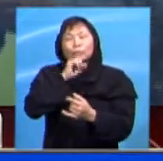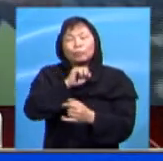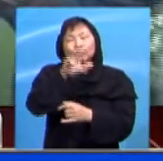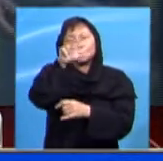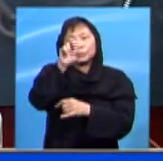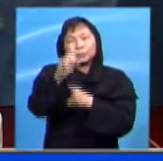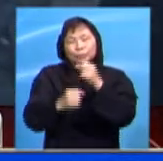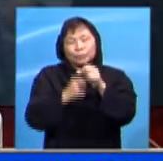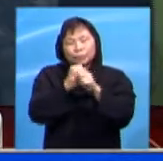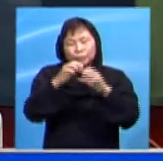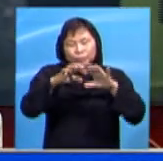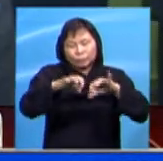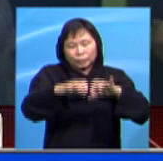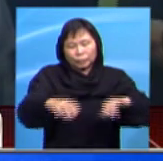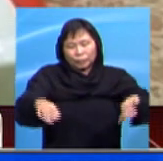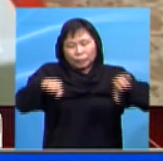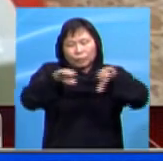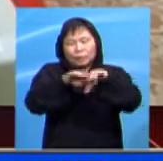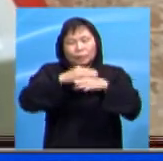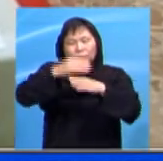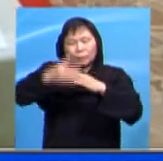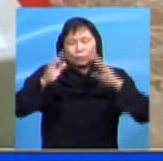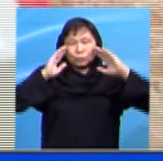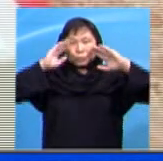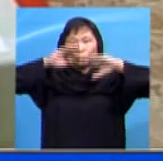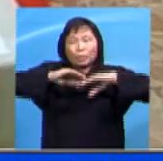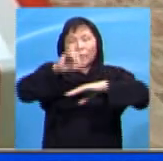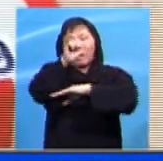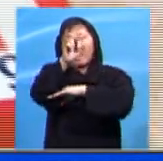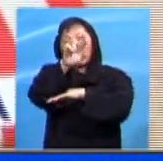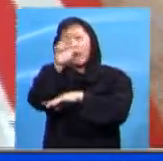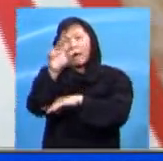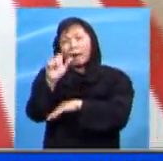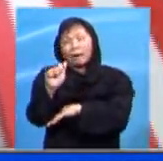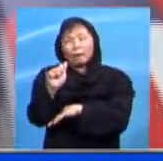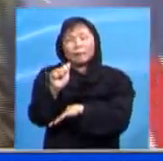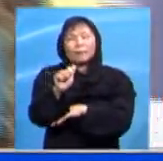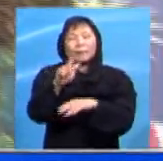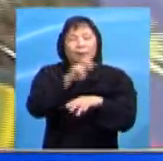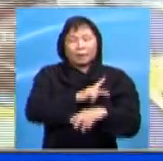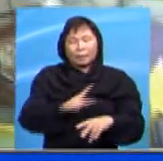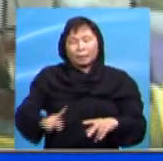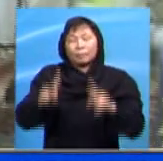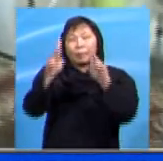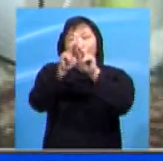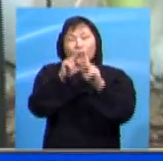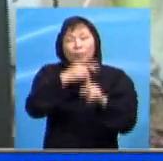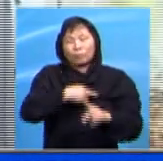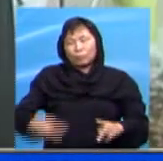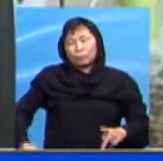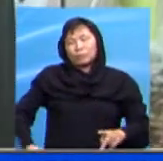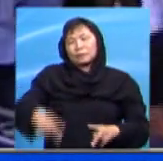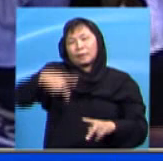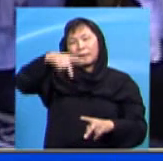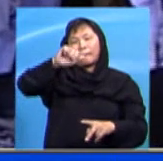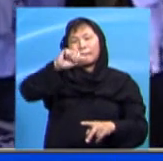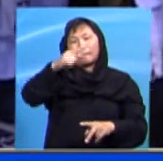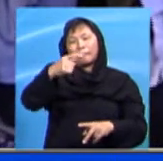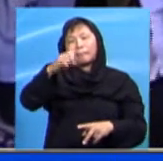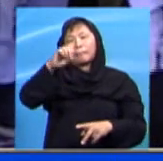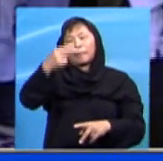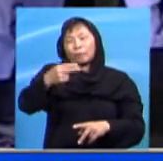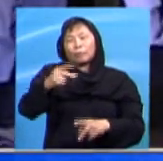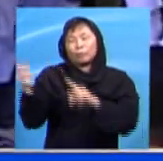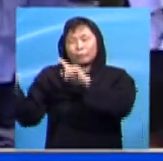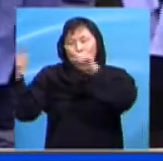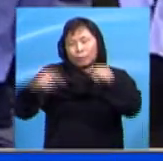tahun dikebumikan dan selepas solat asar di tanah perkuburan Islam Kampung Raja pagoh dihadiri timbalan Perdana Menteri Tan Sri Muhyiddin